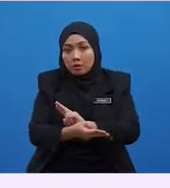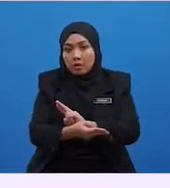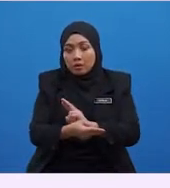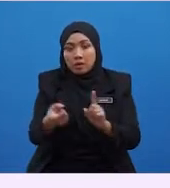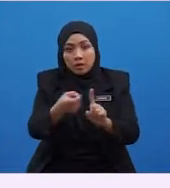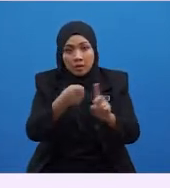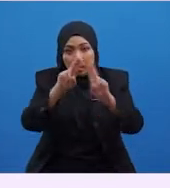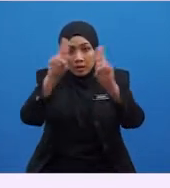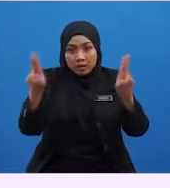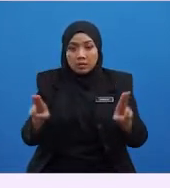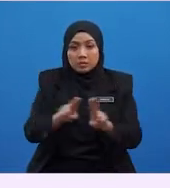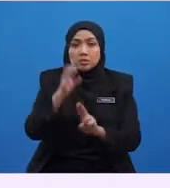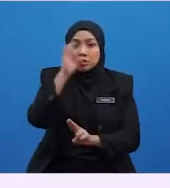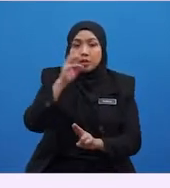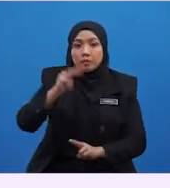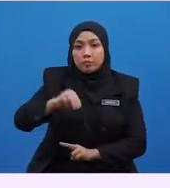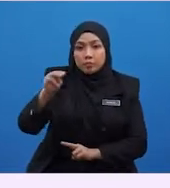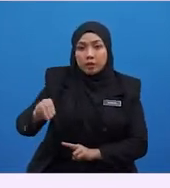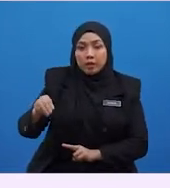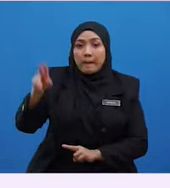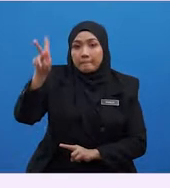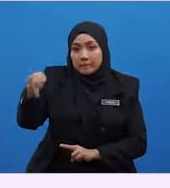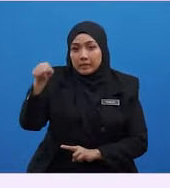halaman carimurid.php.